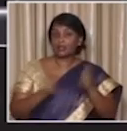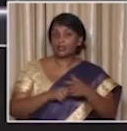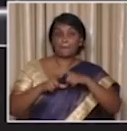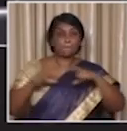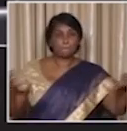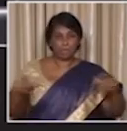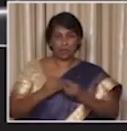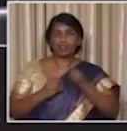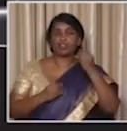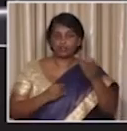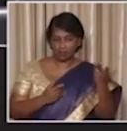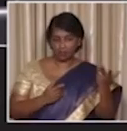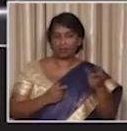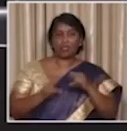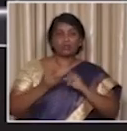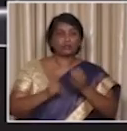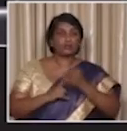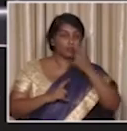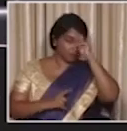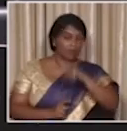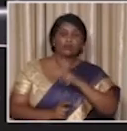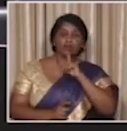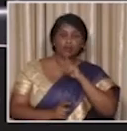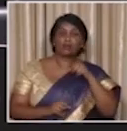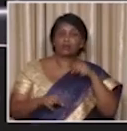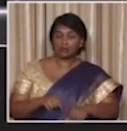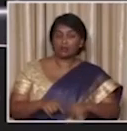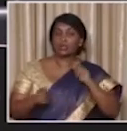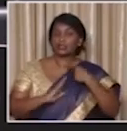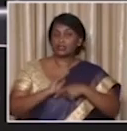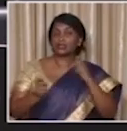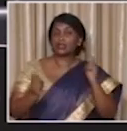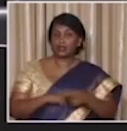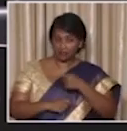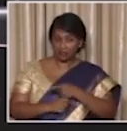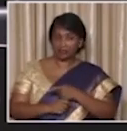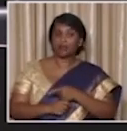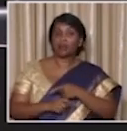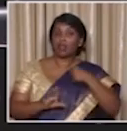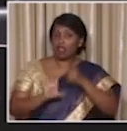එකක් දුන්නේ නැහැ කියලා මේ ආන්න සජිත් ප්‍රේමදාස මහත්තයා මේ වෙනකොට ශ්‍රී ලංකා ක්‍රිකට් ආයතනයේ